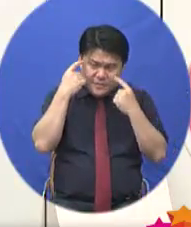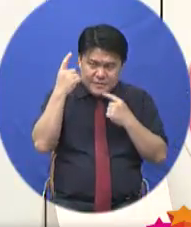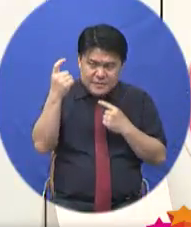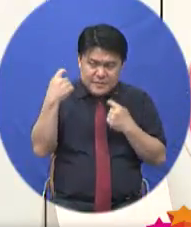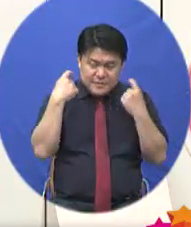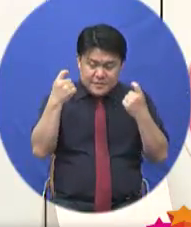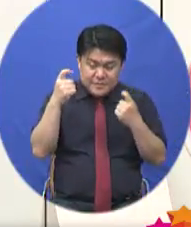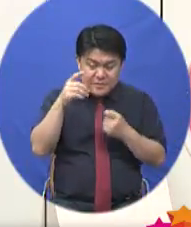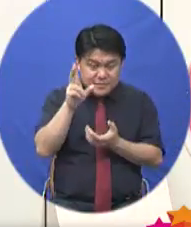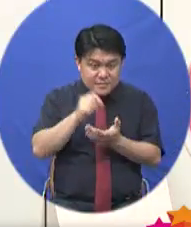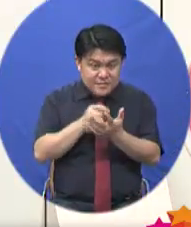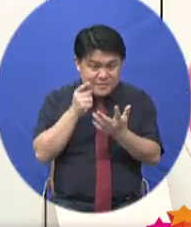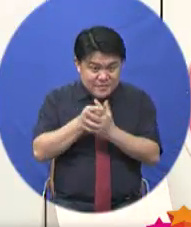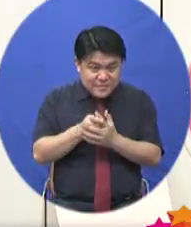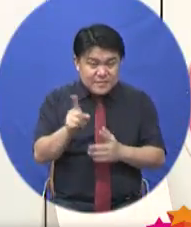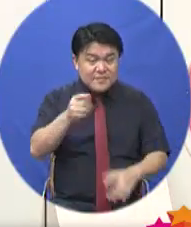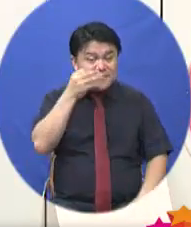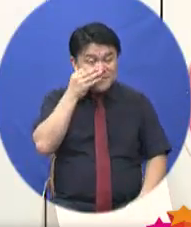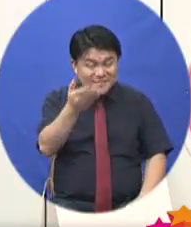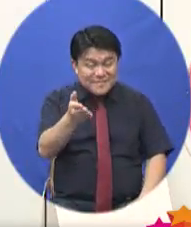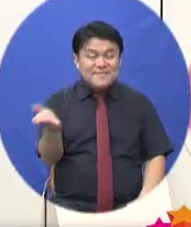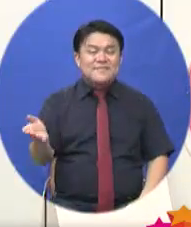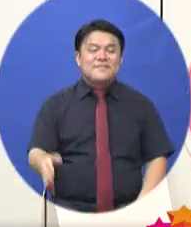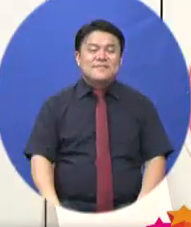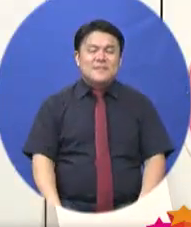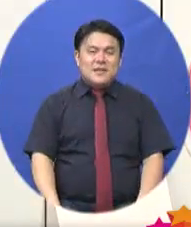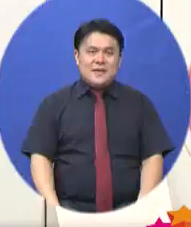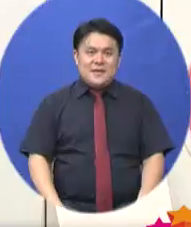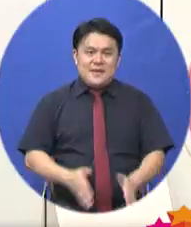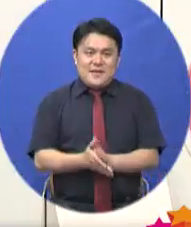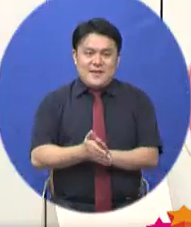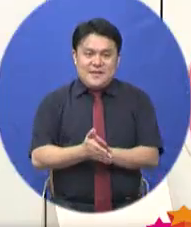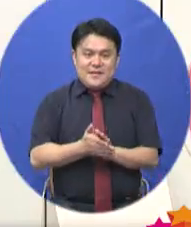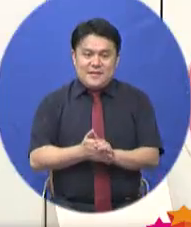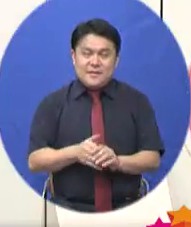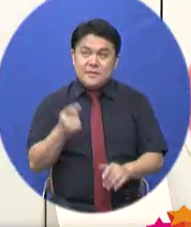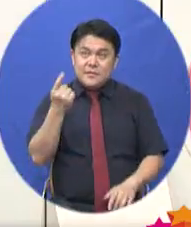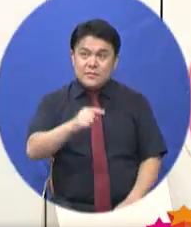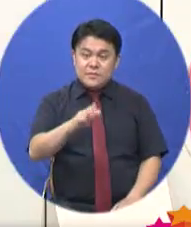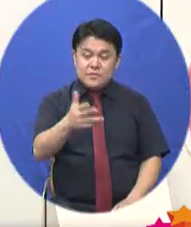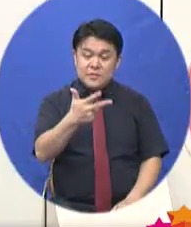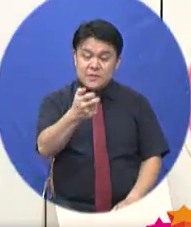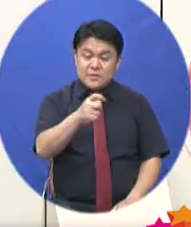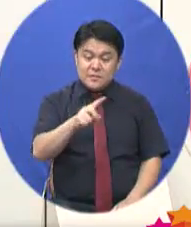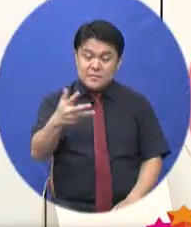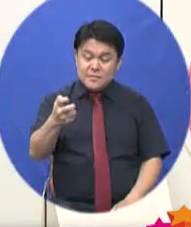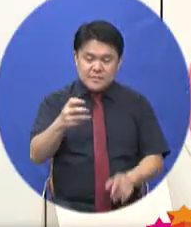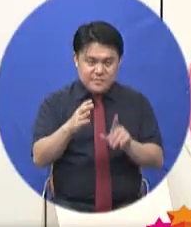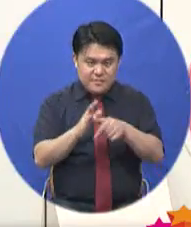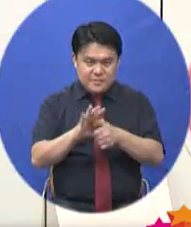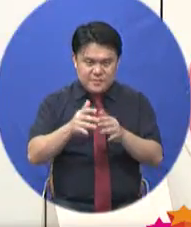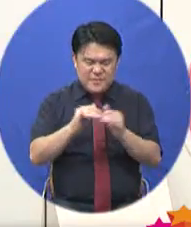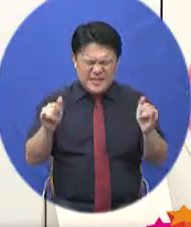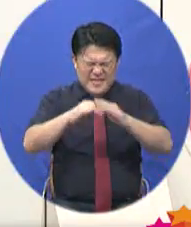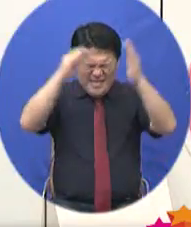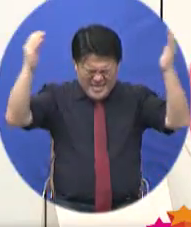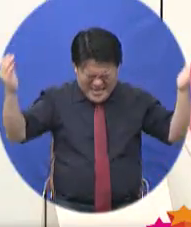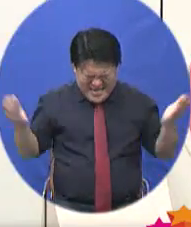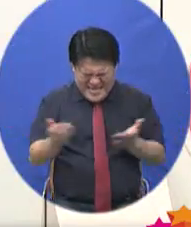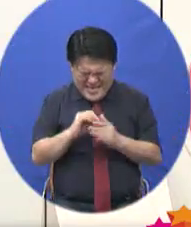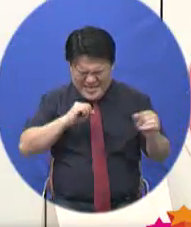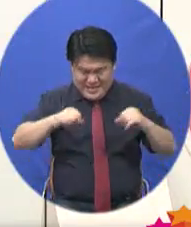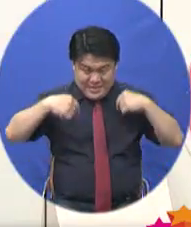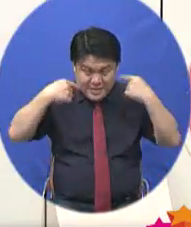문제 보시자고요. 예. 자, 시간여행 퀴즈입니다. 근데 7, 80년대에 번국민적으로